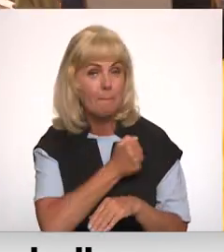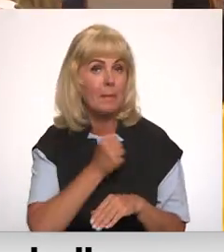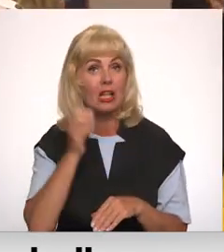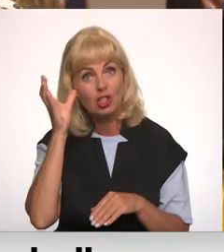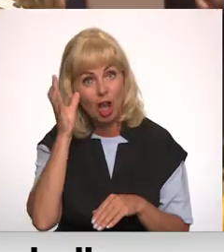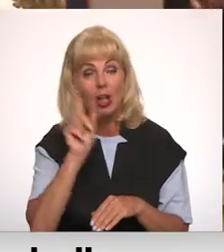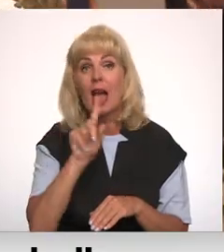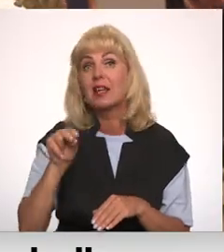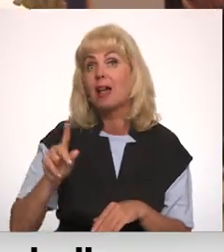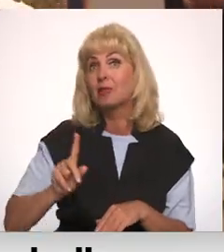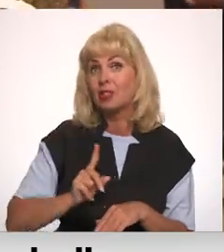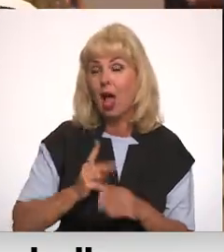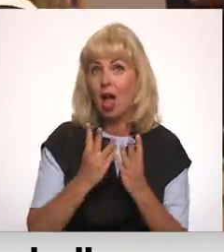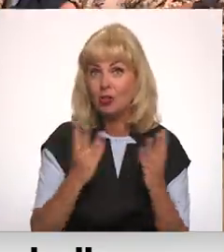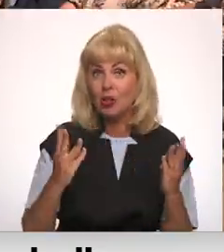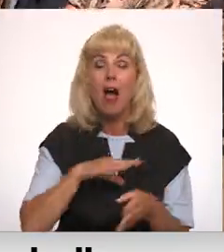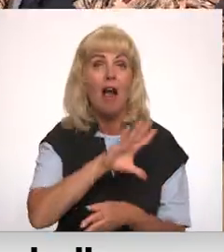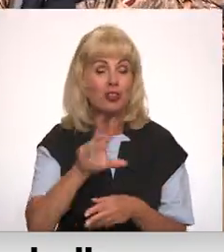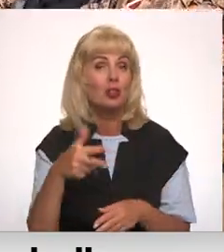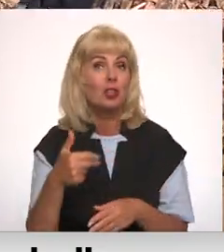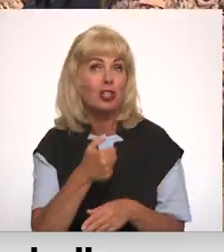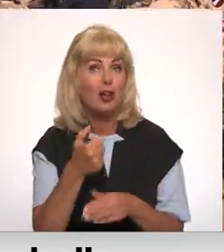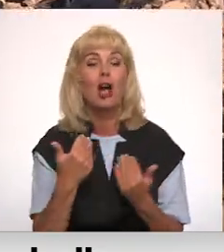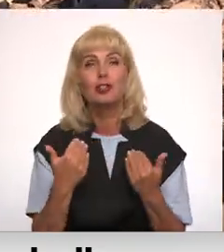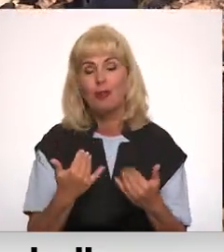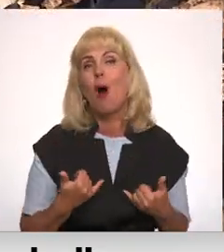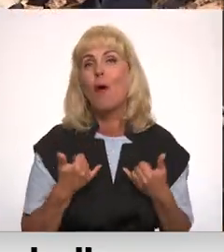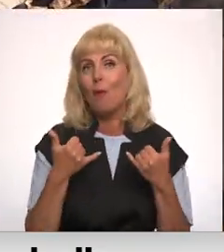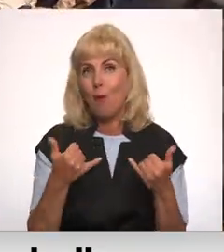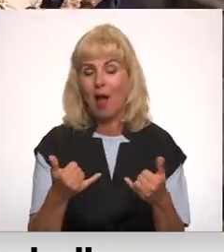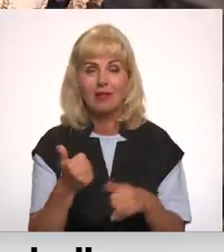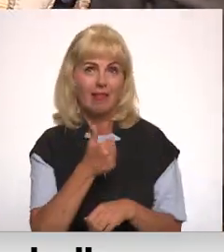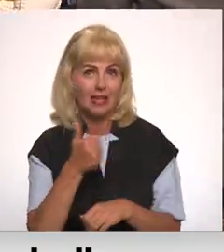kas zemesardzes rindās ir visus 30 gadus, šodien tika godināti